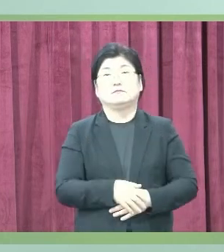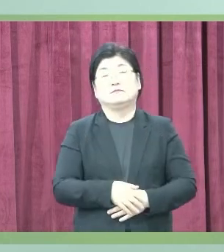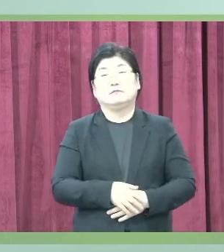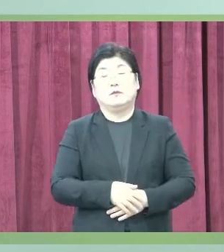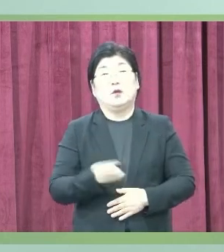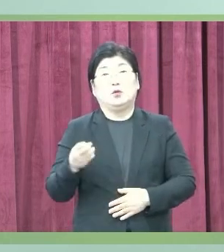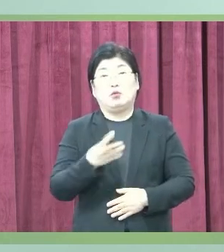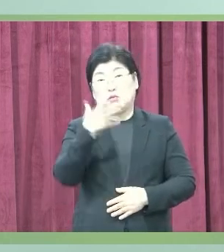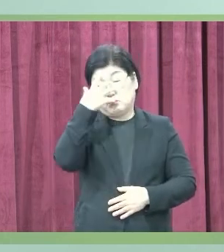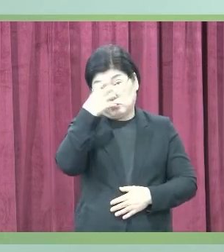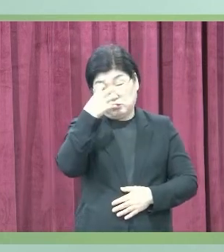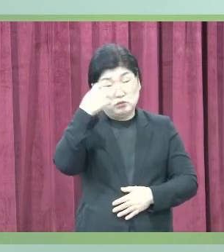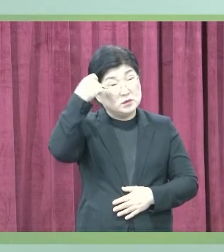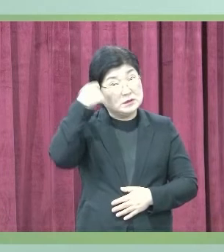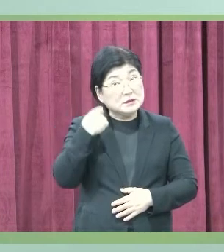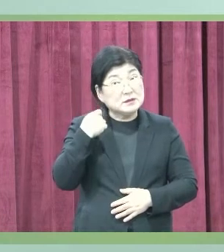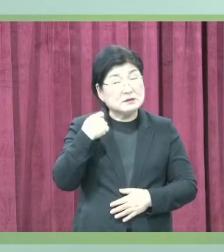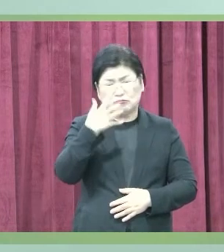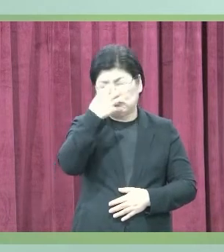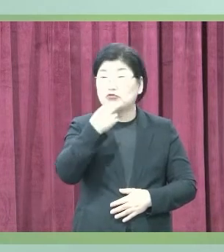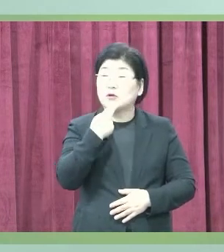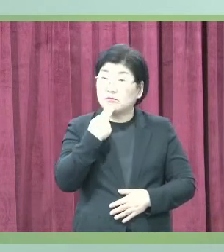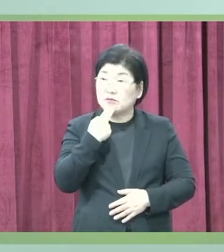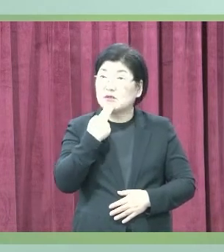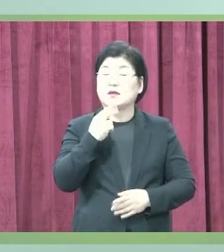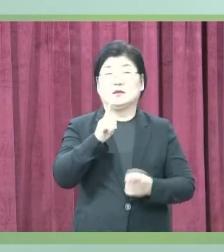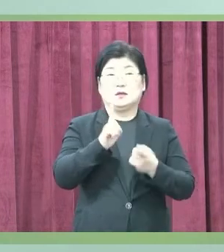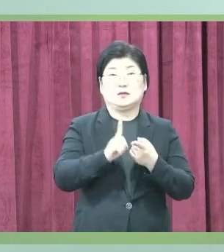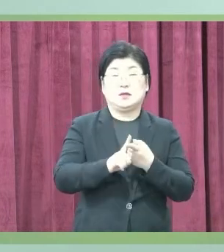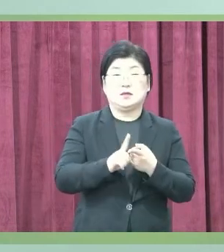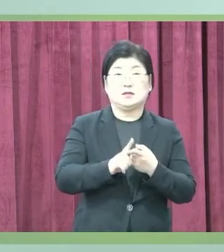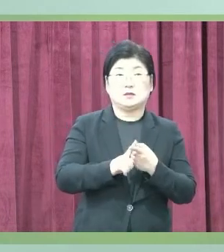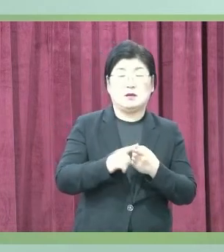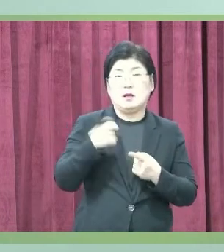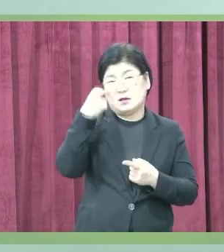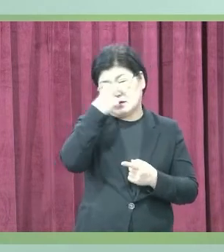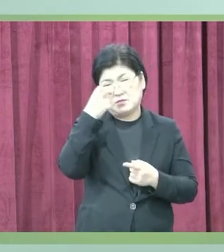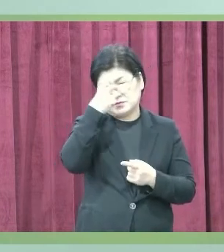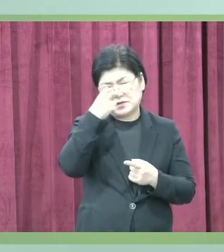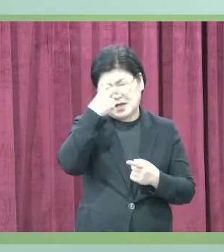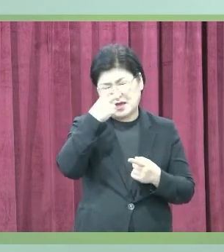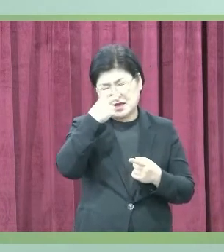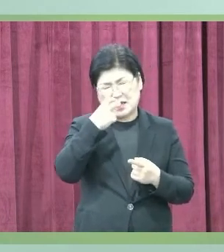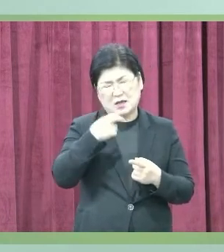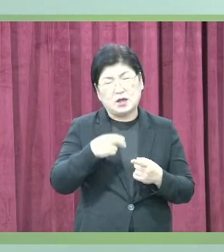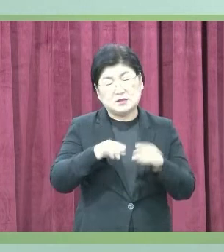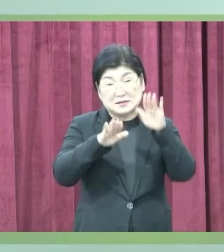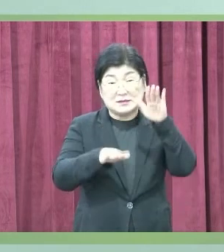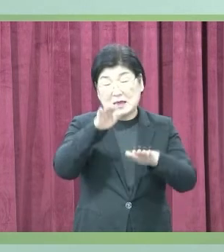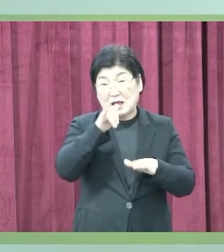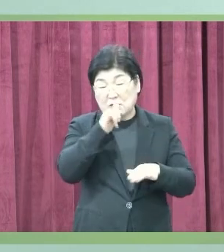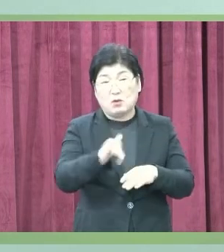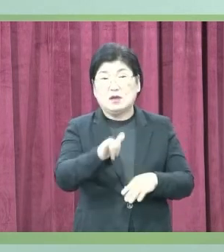그리고 우울감 역시 우울하지 않다라고 하는 부분에서 미수검률이 높았고요. 자살 생각 여부에서는